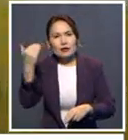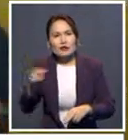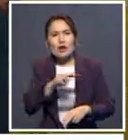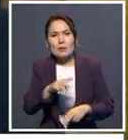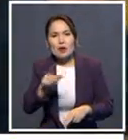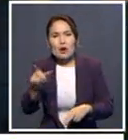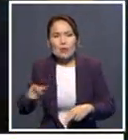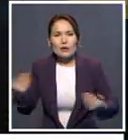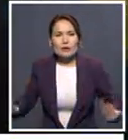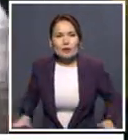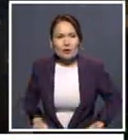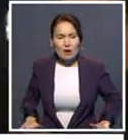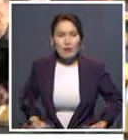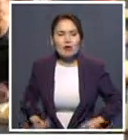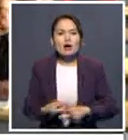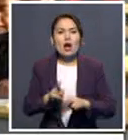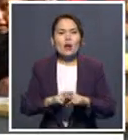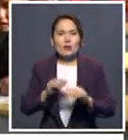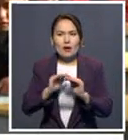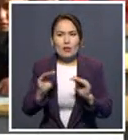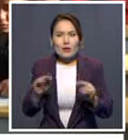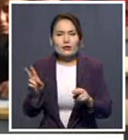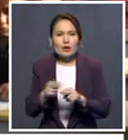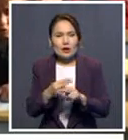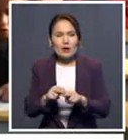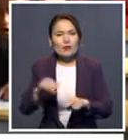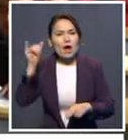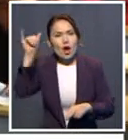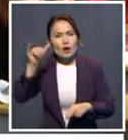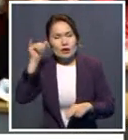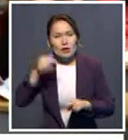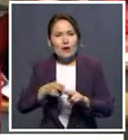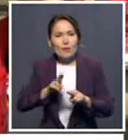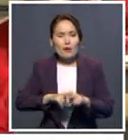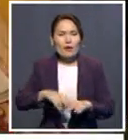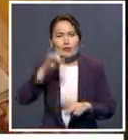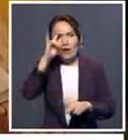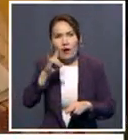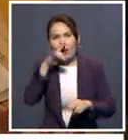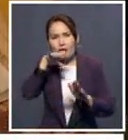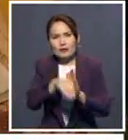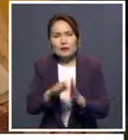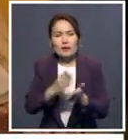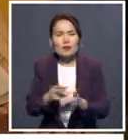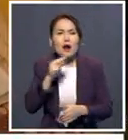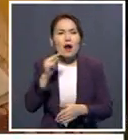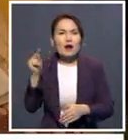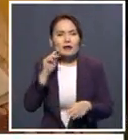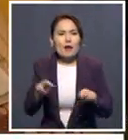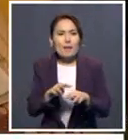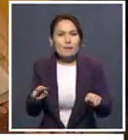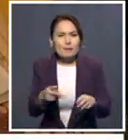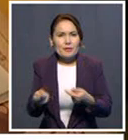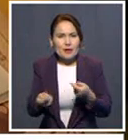астам тұрғыны еркінен тыс қамалған. Олардың көпшілігі ұйғырлар мен өзге де аз ұлт өкілдері. Дегенмен Қытай билігі мұны жоққа